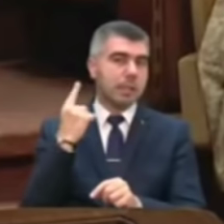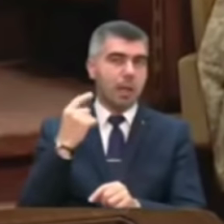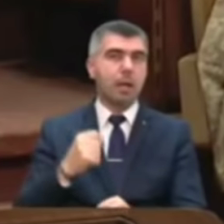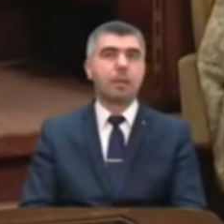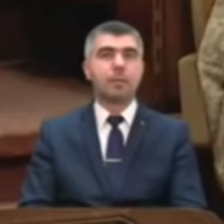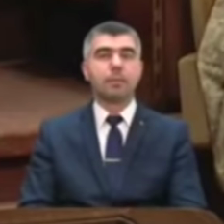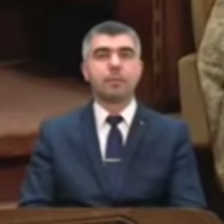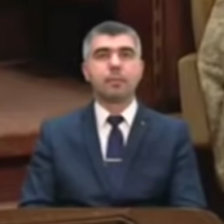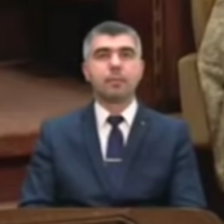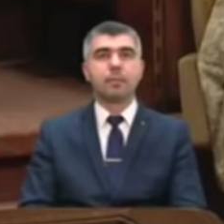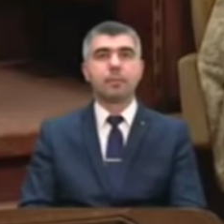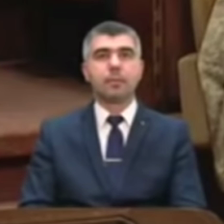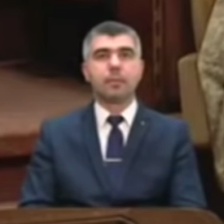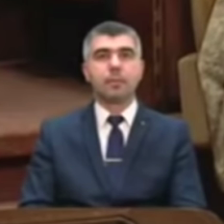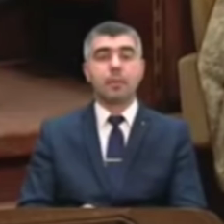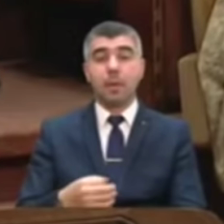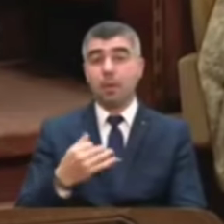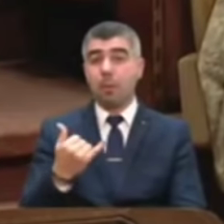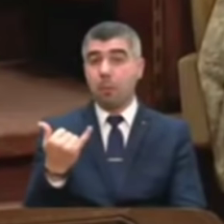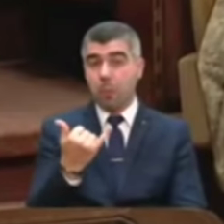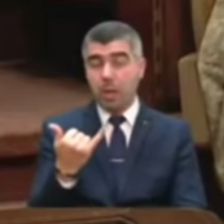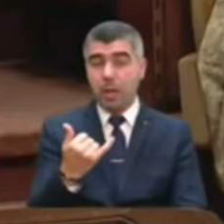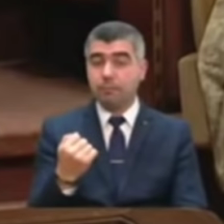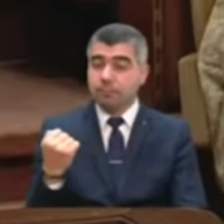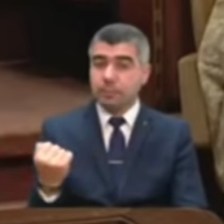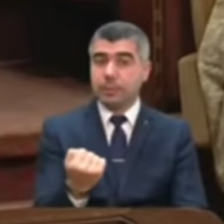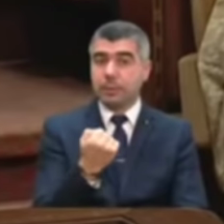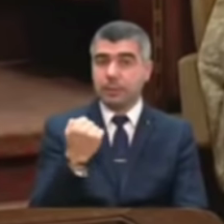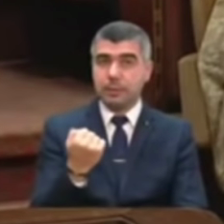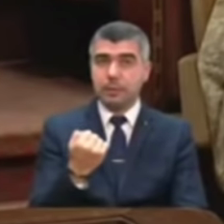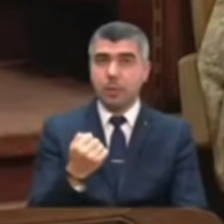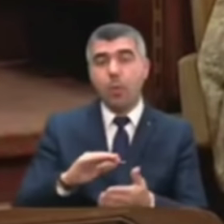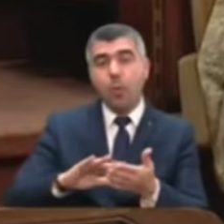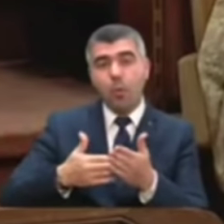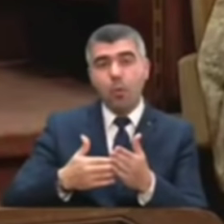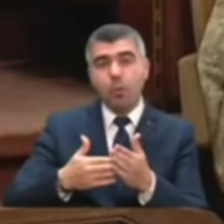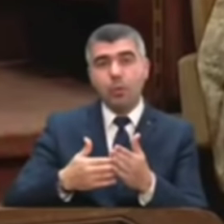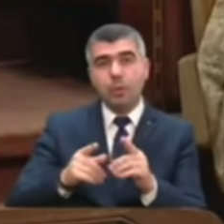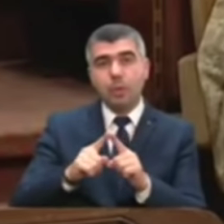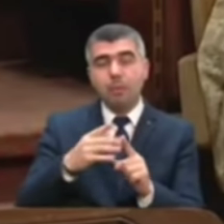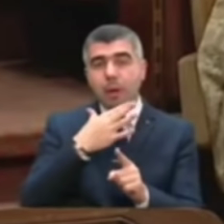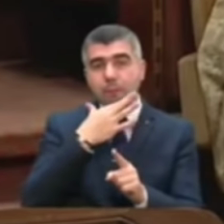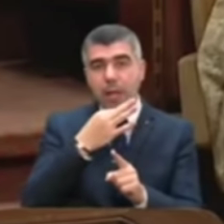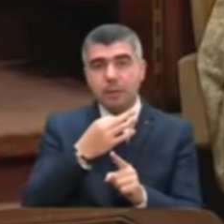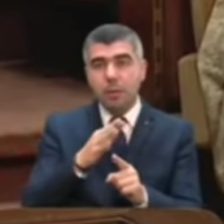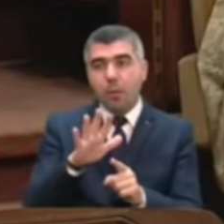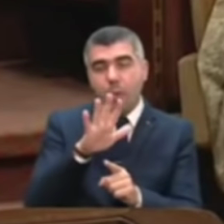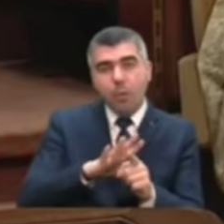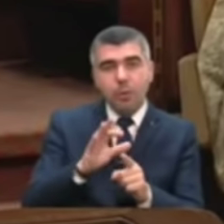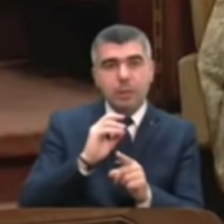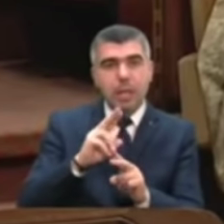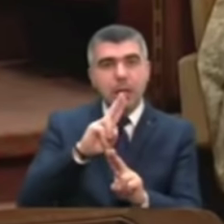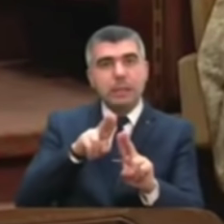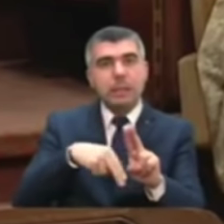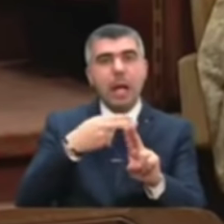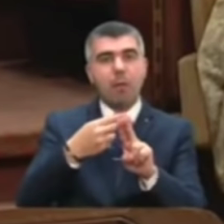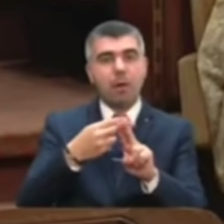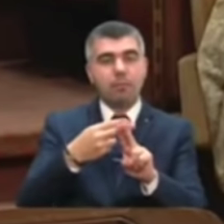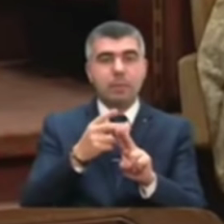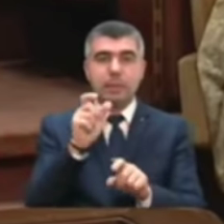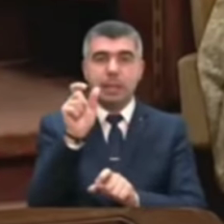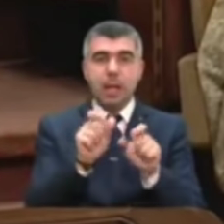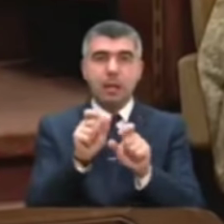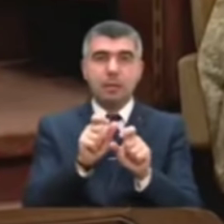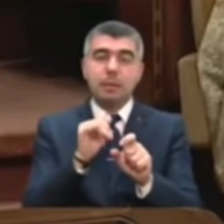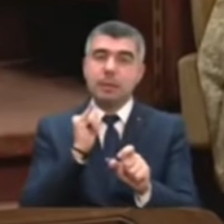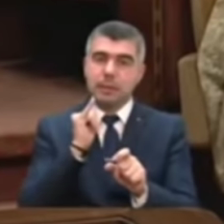بان لاننا متاخرون فالكثير من المرونه وحنا كنجاوبوا على الناس خاصها تكون. كنظن